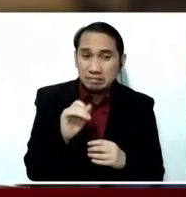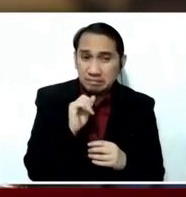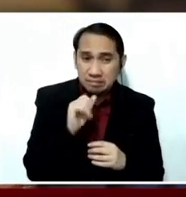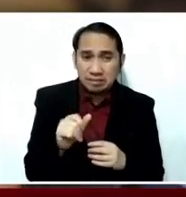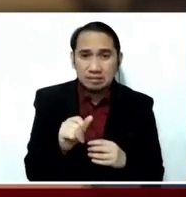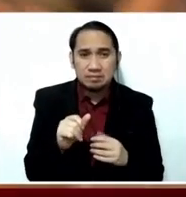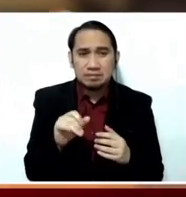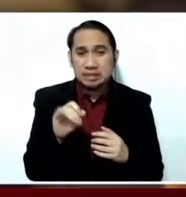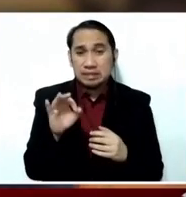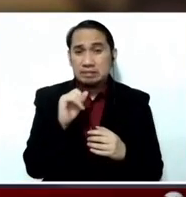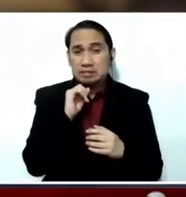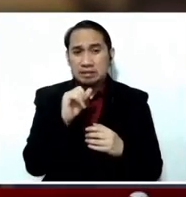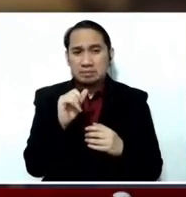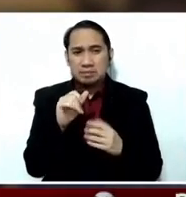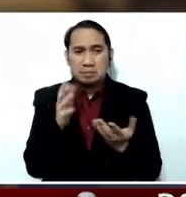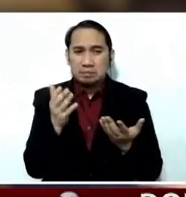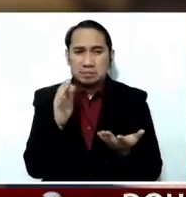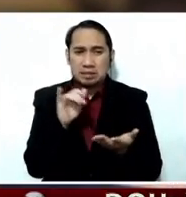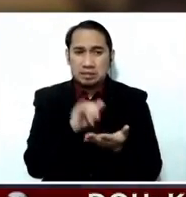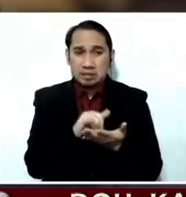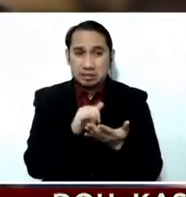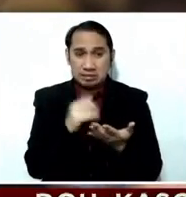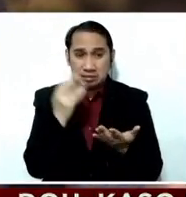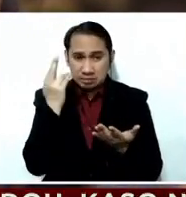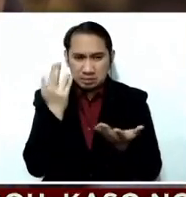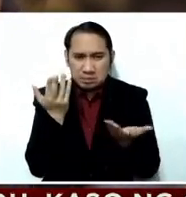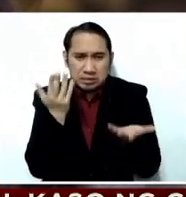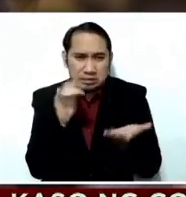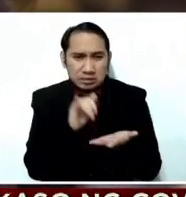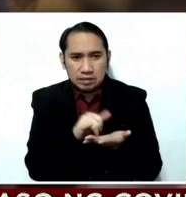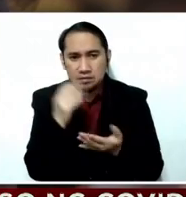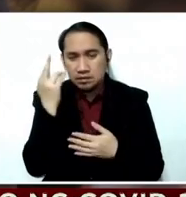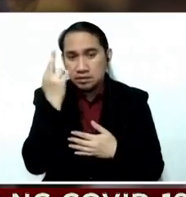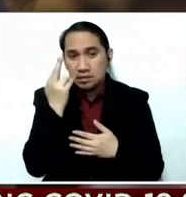yan na naman yung magiging cause ng paglala